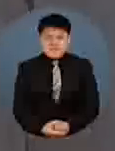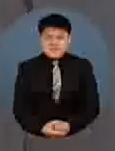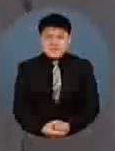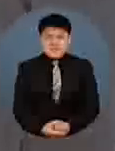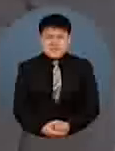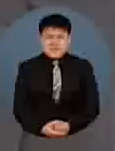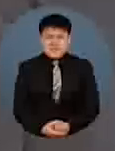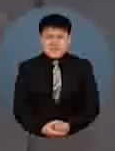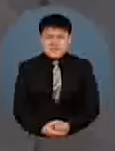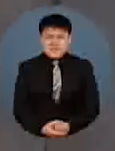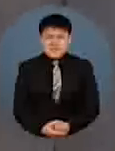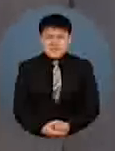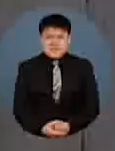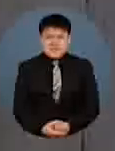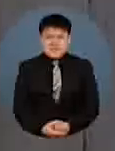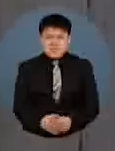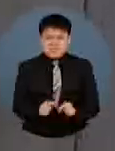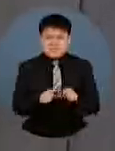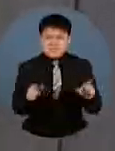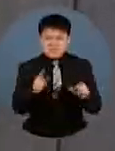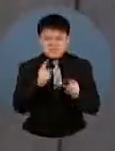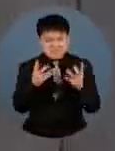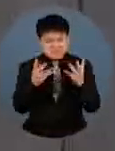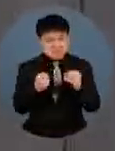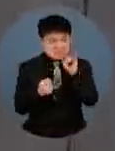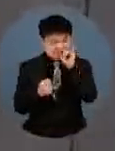이건 뭐 흔히 많이 나오는 그런 모양인데요. 네.